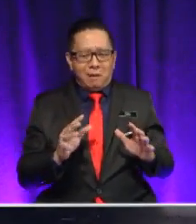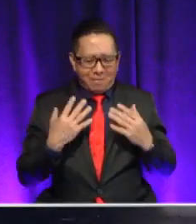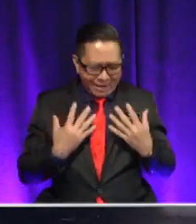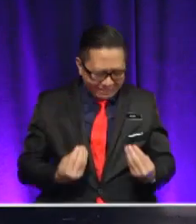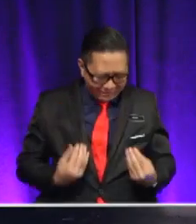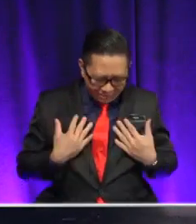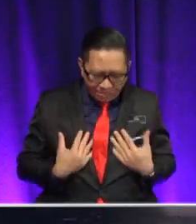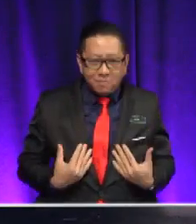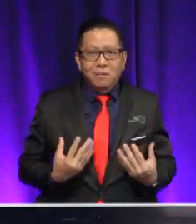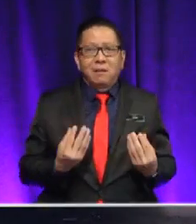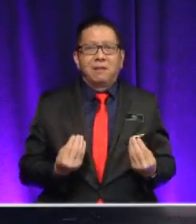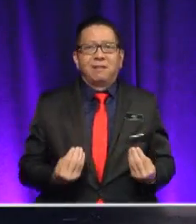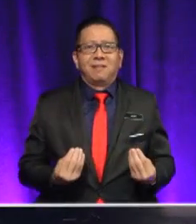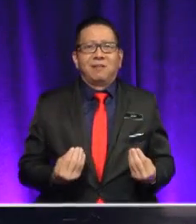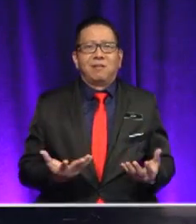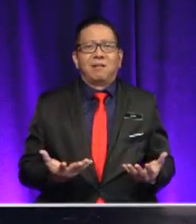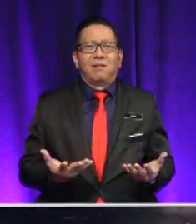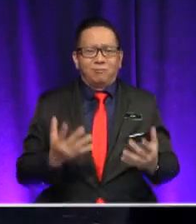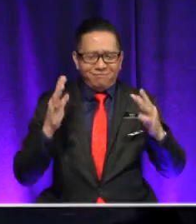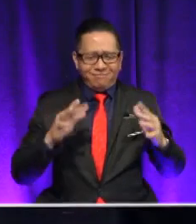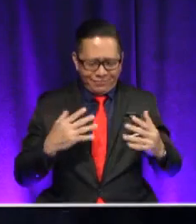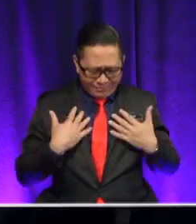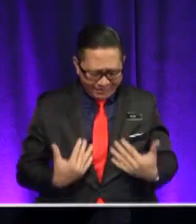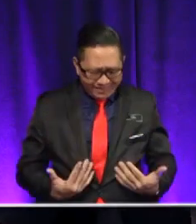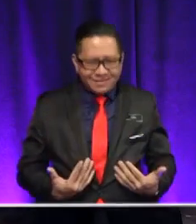basah lagi dalam hujan